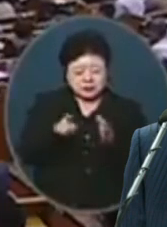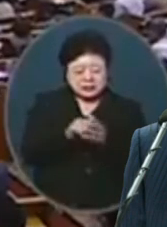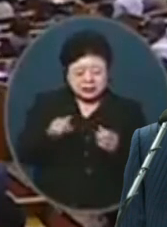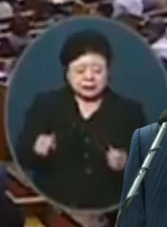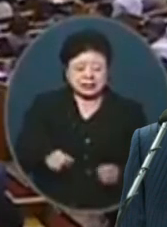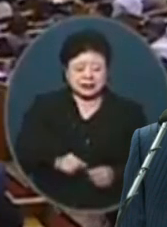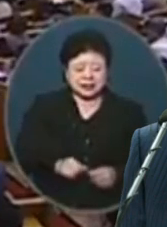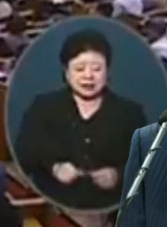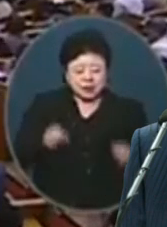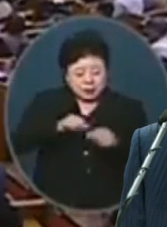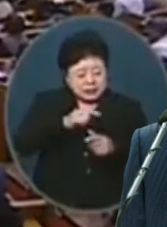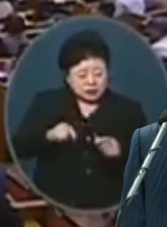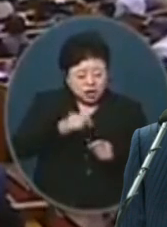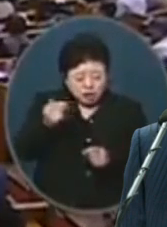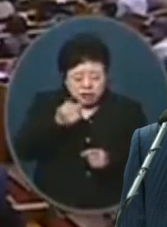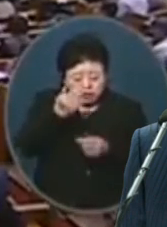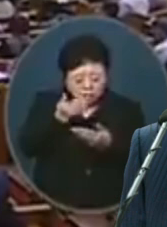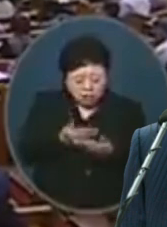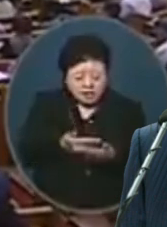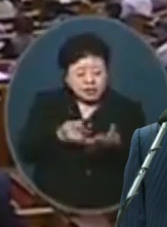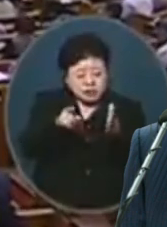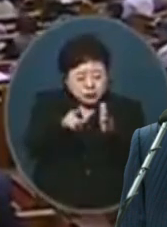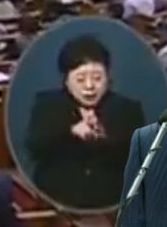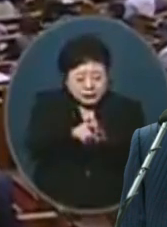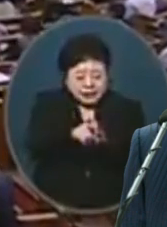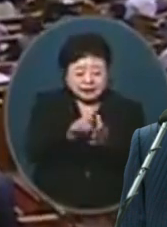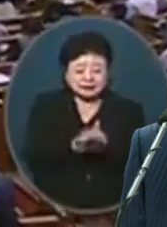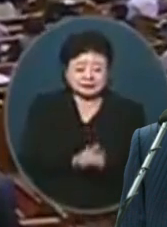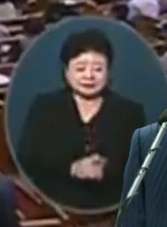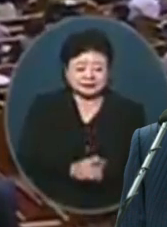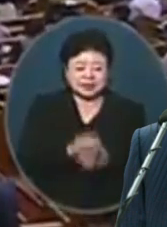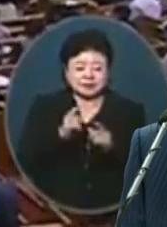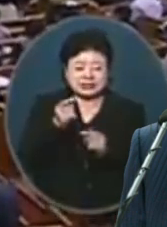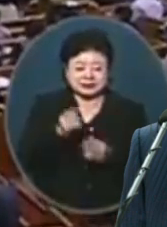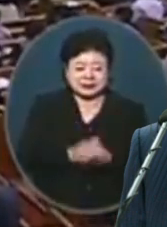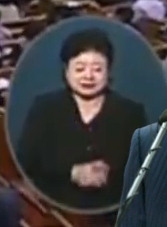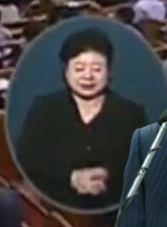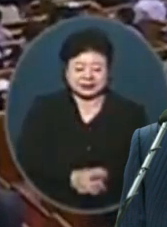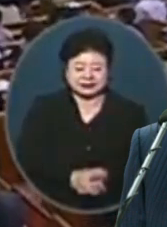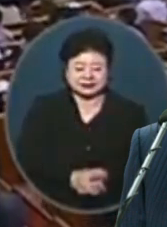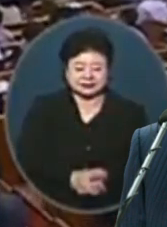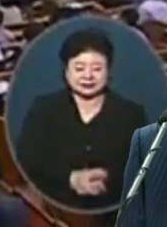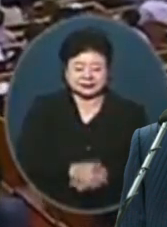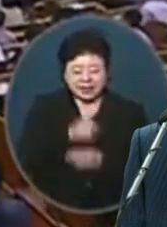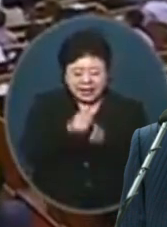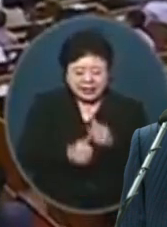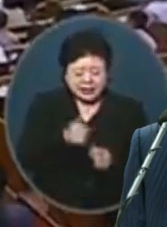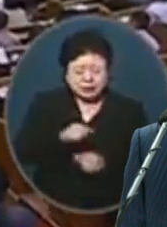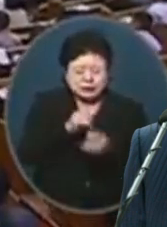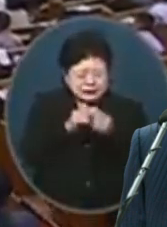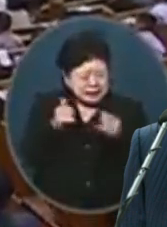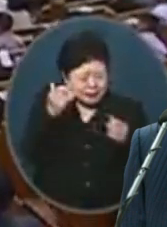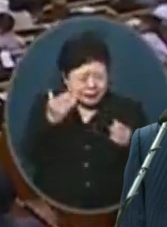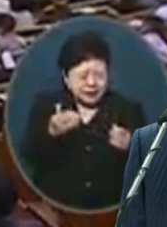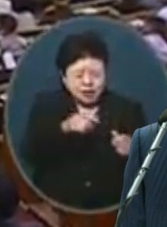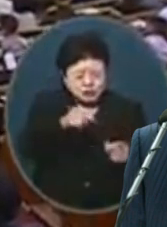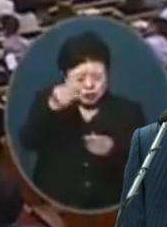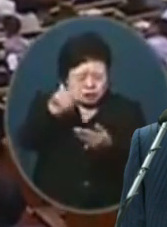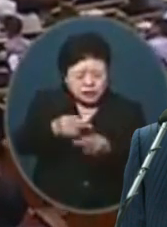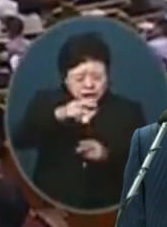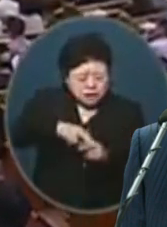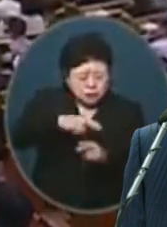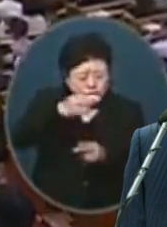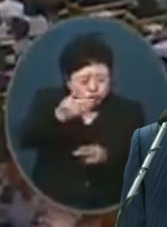3장 믿는 자마다 멸망하지 않고 영생을 얻게 하려 하심이라 말씀하십니다. 하나님께서는 모든 사람에게 구원이라는